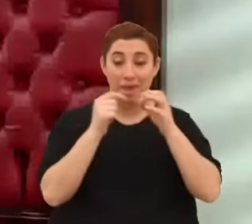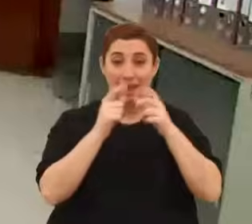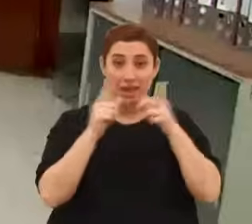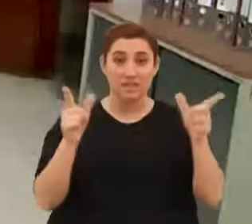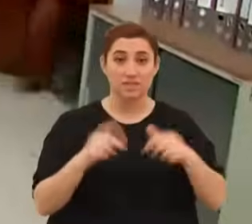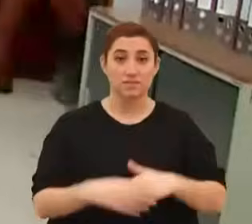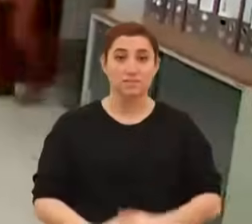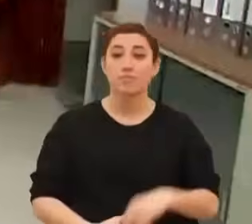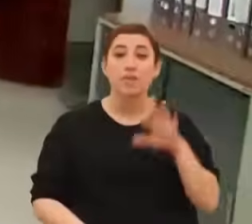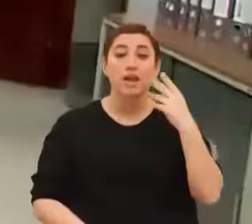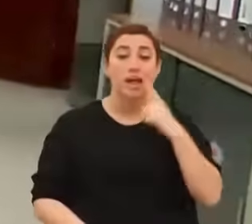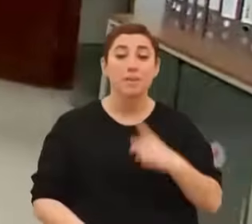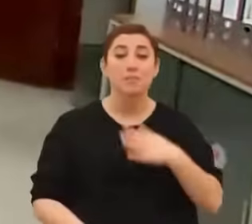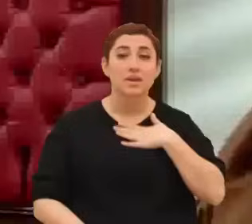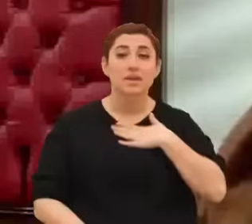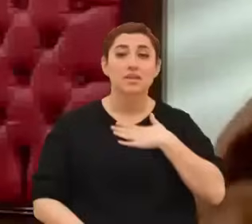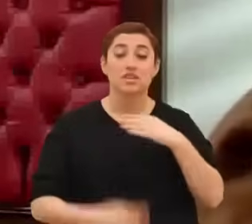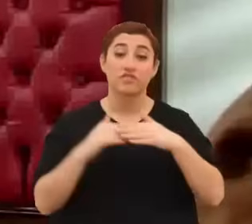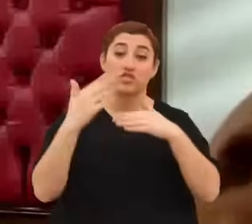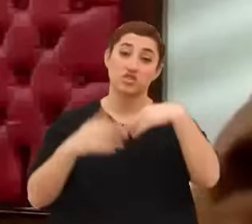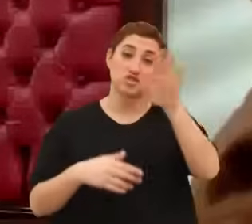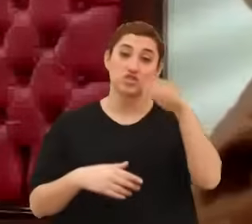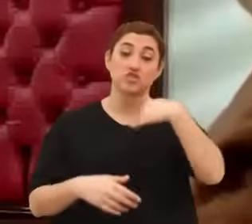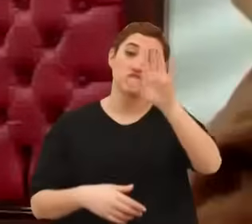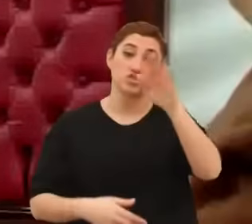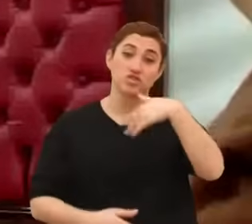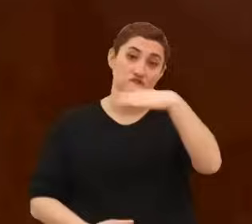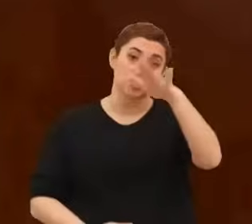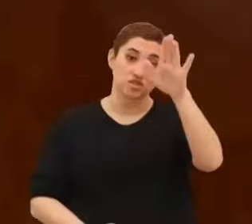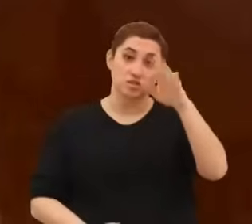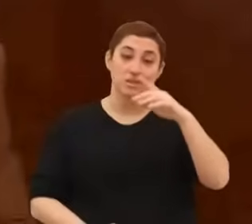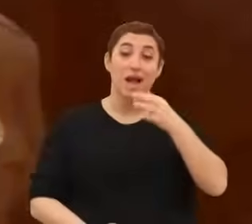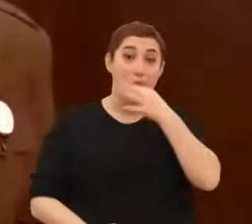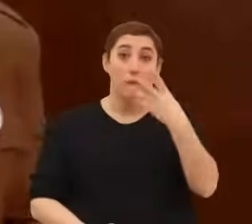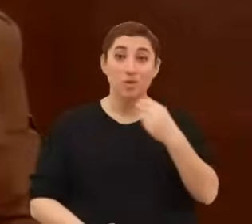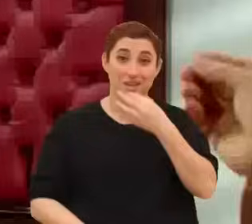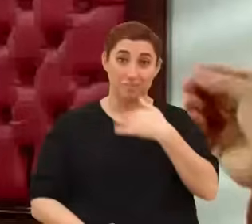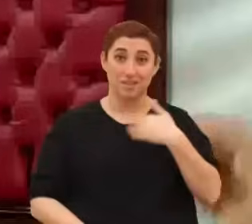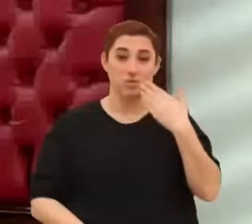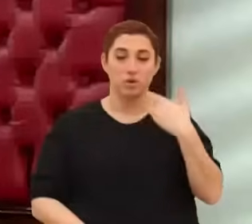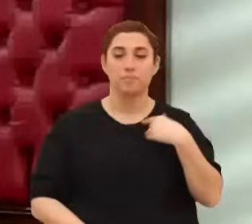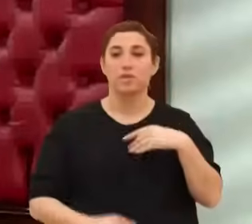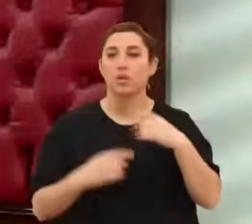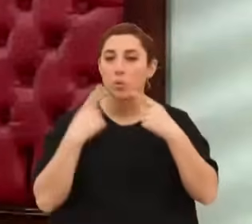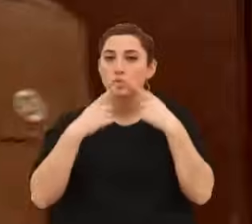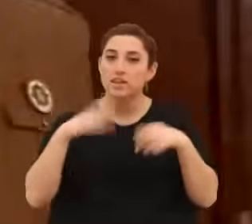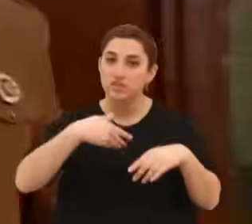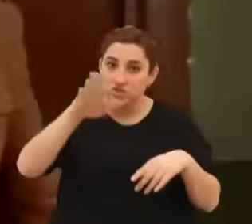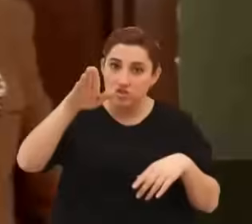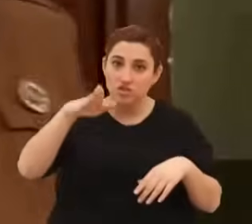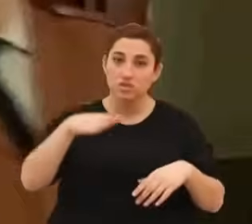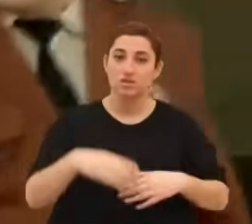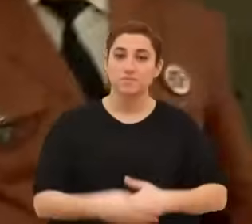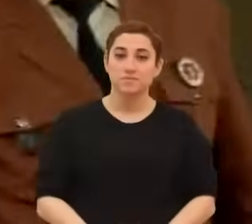Bekir. Emretin amirim. Çık dışarı. Çık, çık, çık, çık. Yine ihbar olursa bana haber verin. Bak hala konuş, çık dışarı, çık, çık.